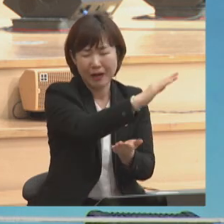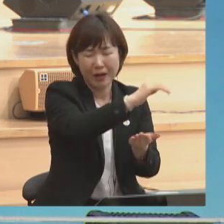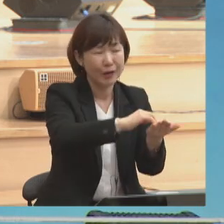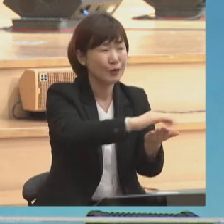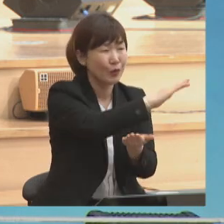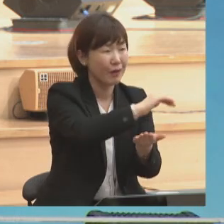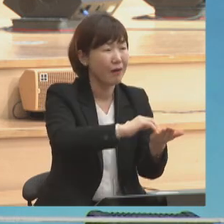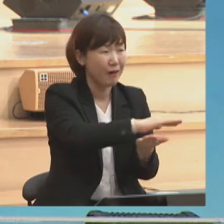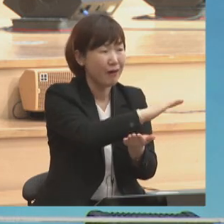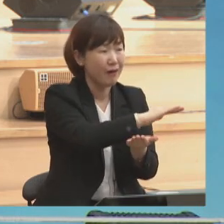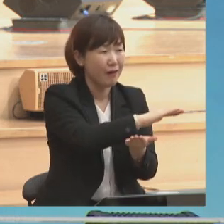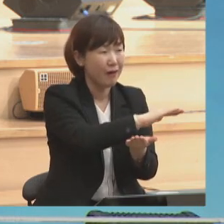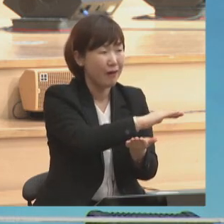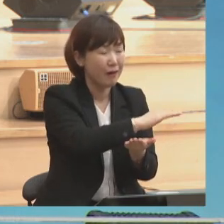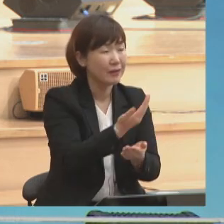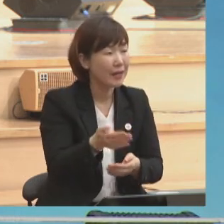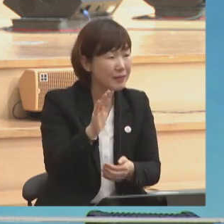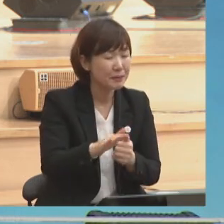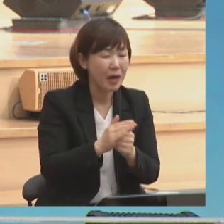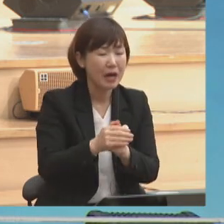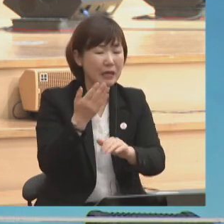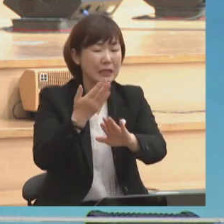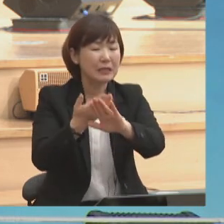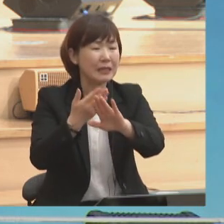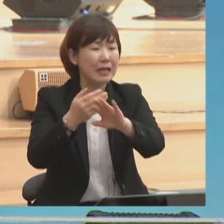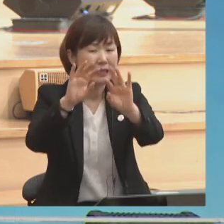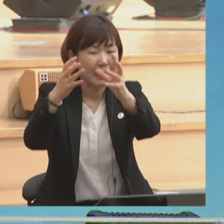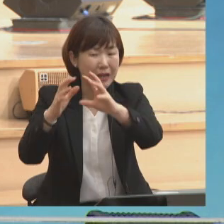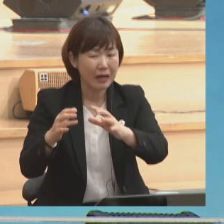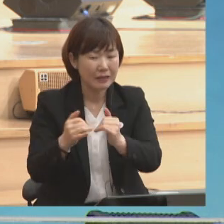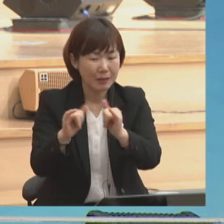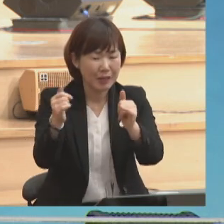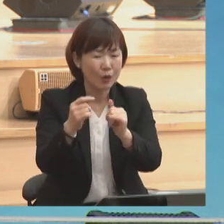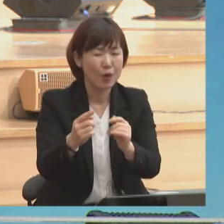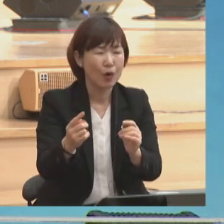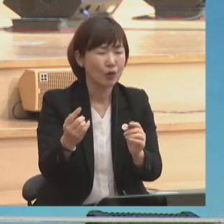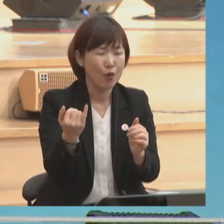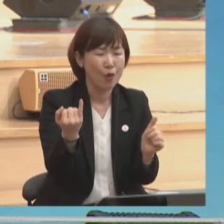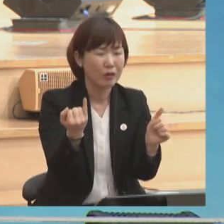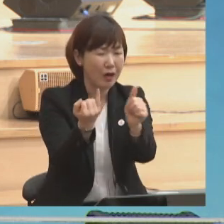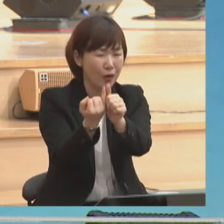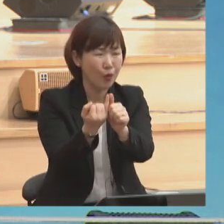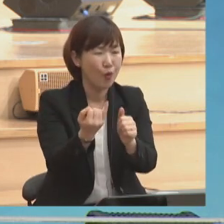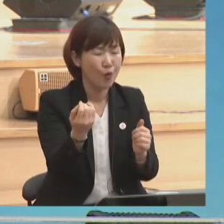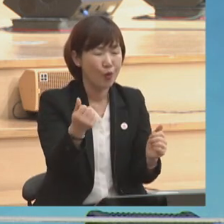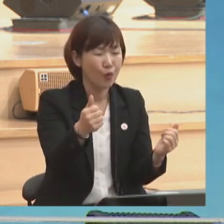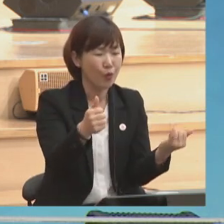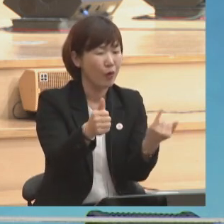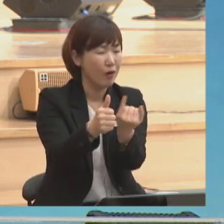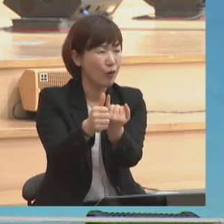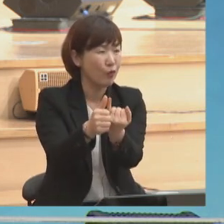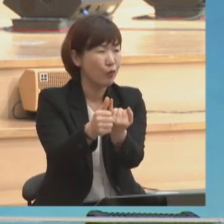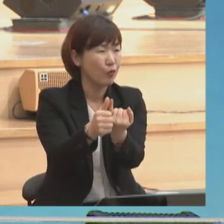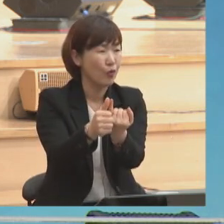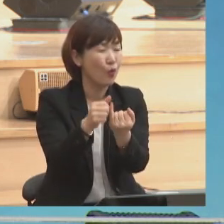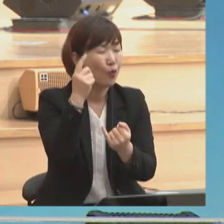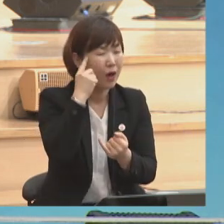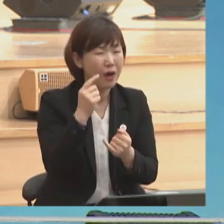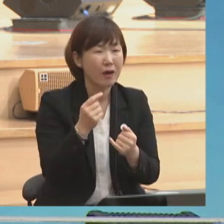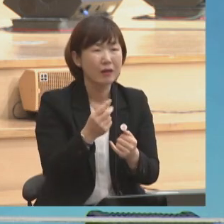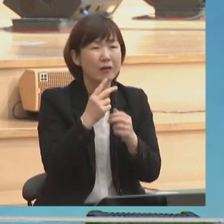했습니다만은 이방인들에게 시집도 가고 오기도 하고, 왜? 살아남아 했으니까.